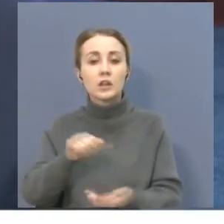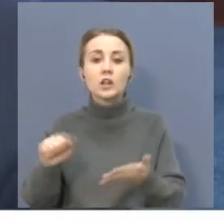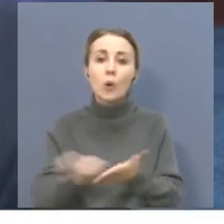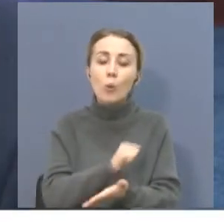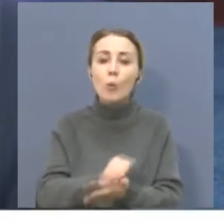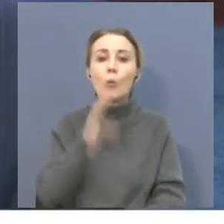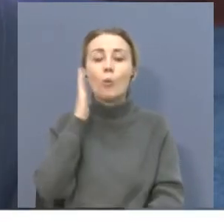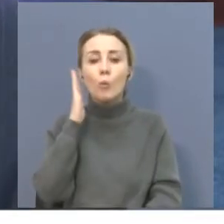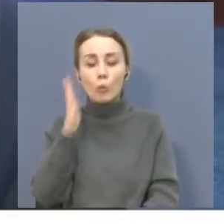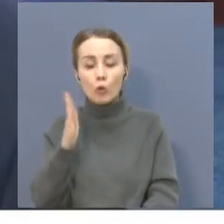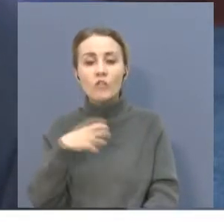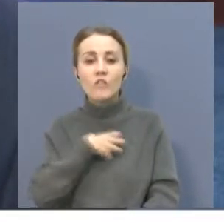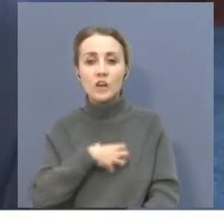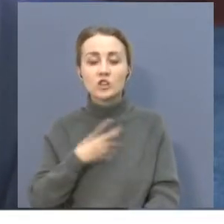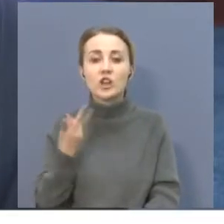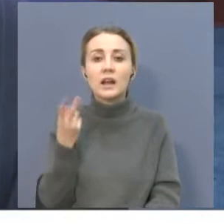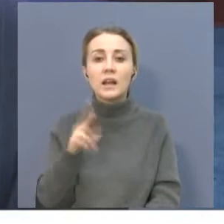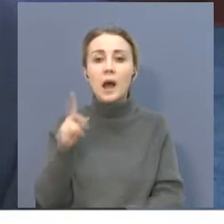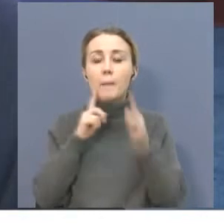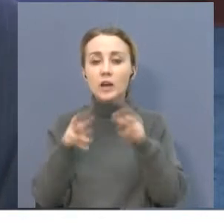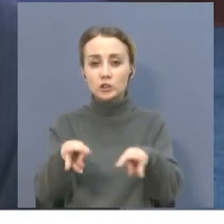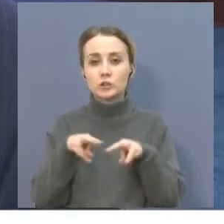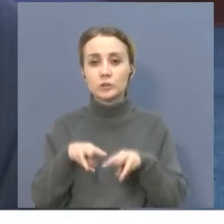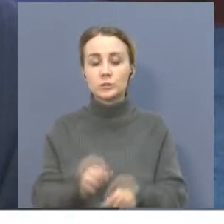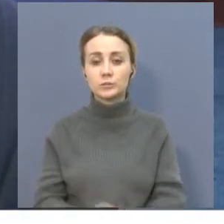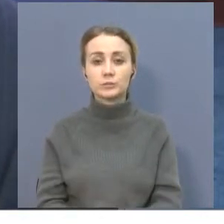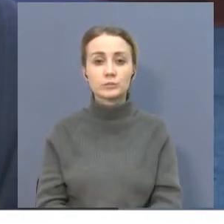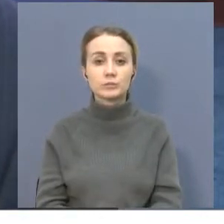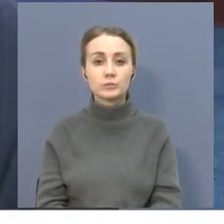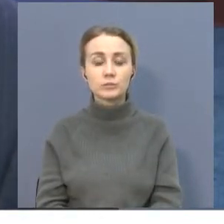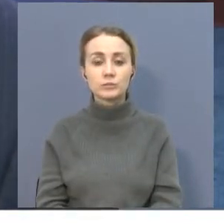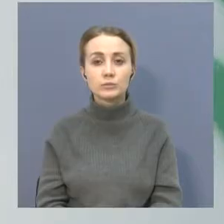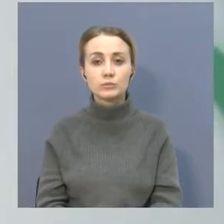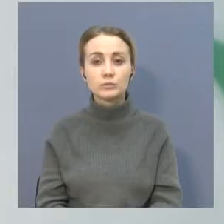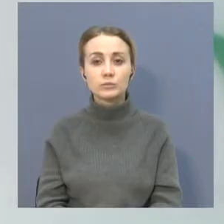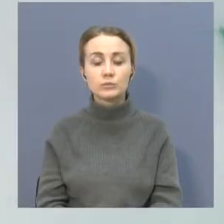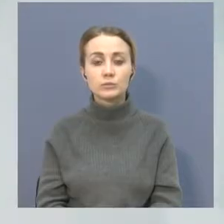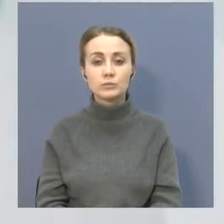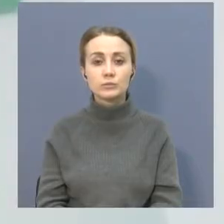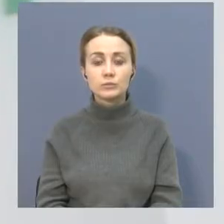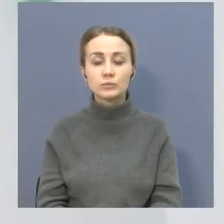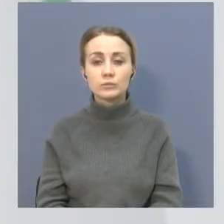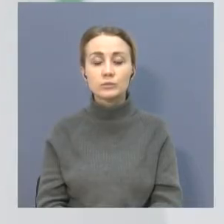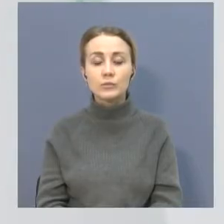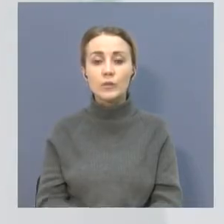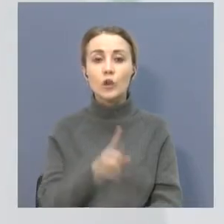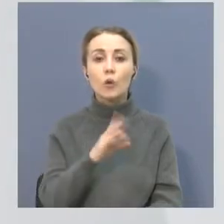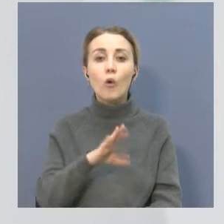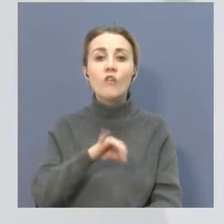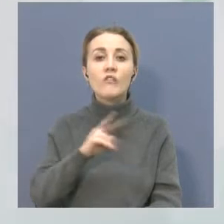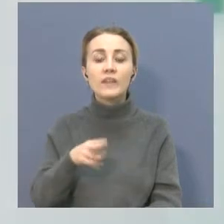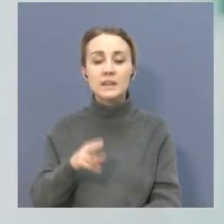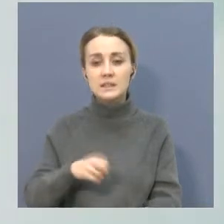алдымызға тиісті заңнамалық міндеттер жүктеді. Әлем бойынша коронавирус